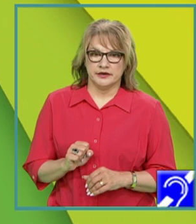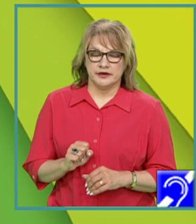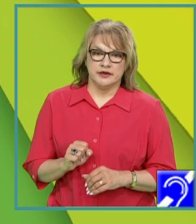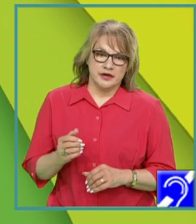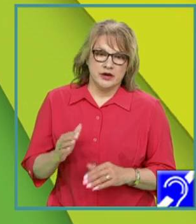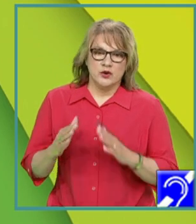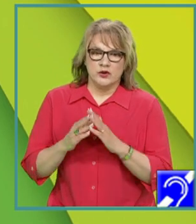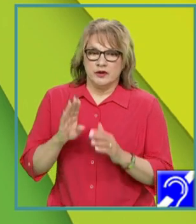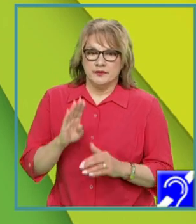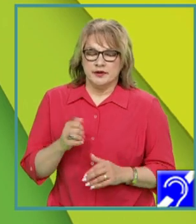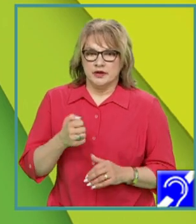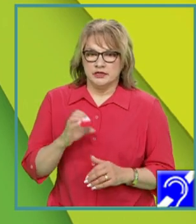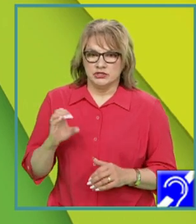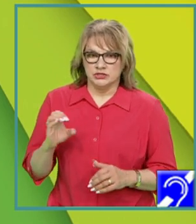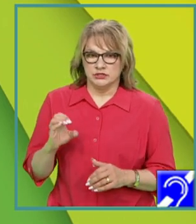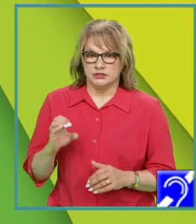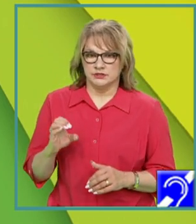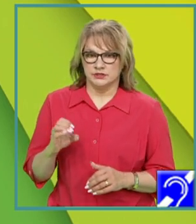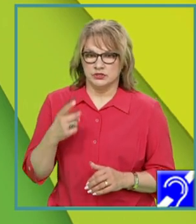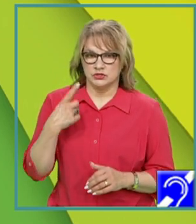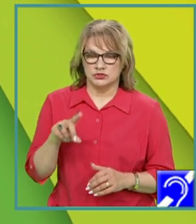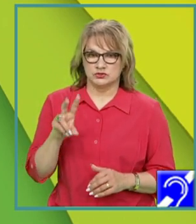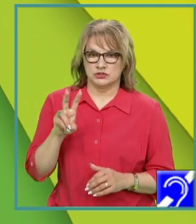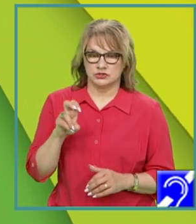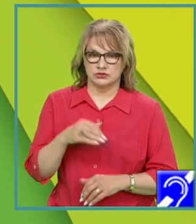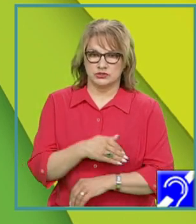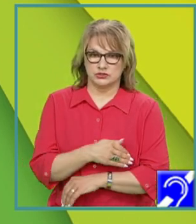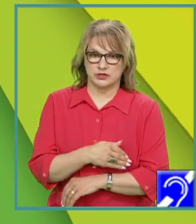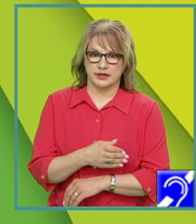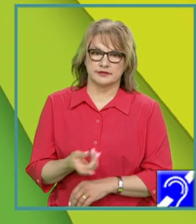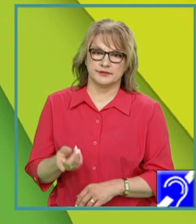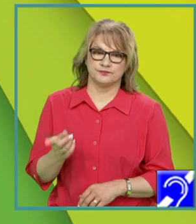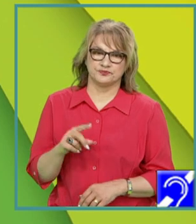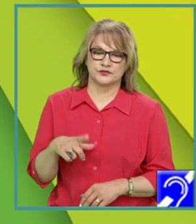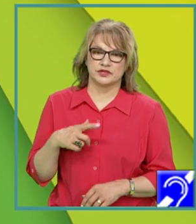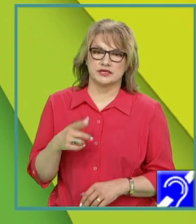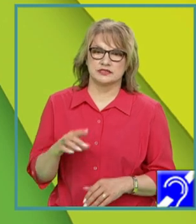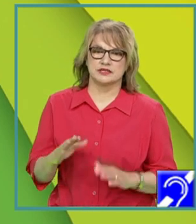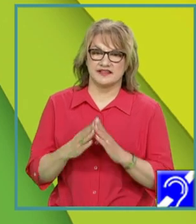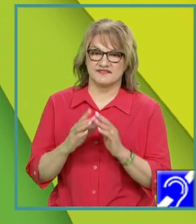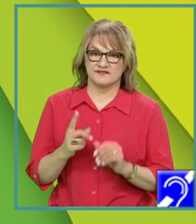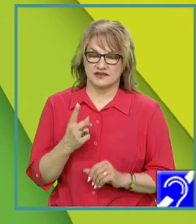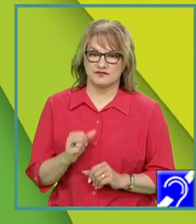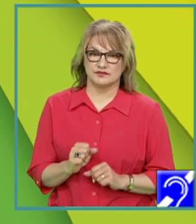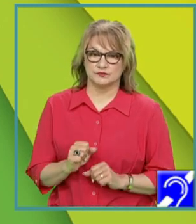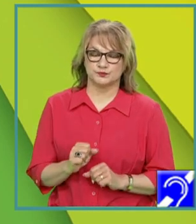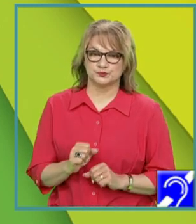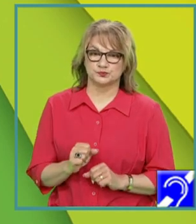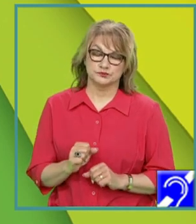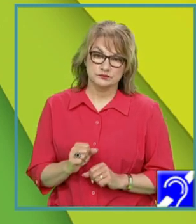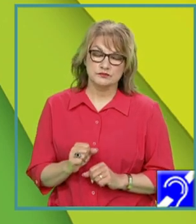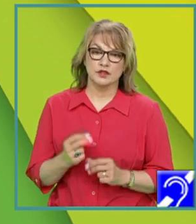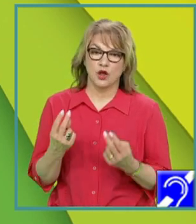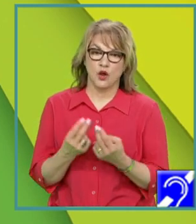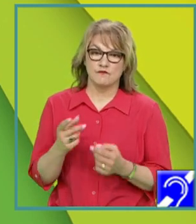unghiul bac 120 de grade și este unghiul din vârf conform